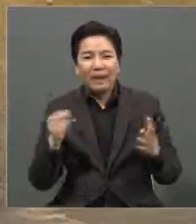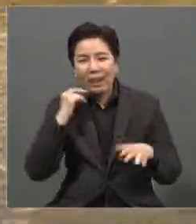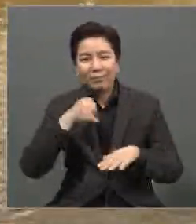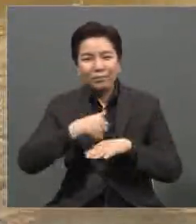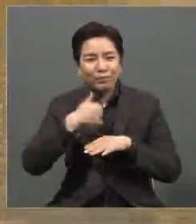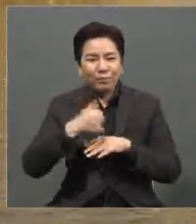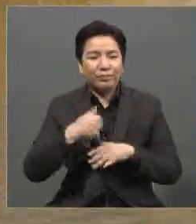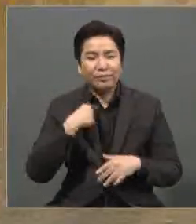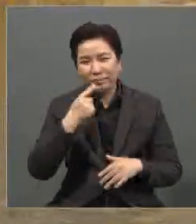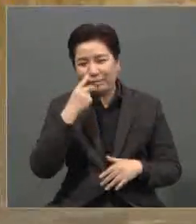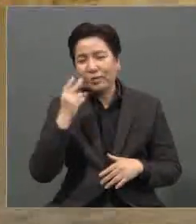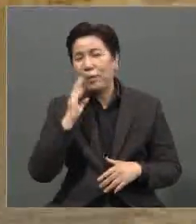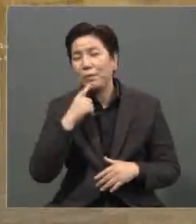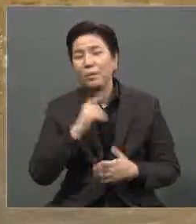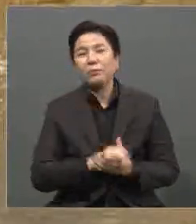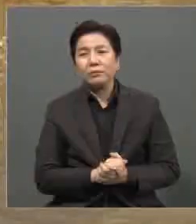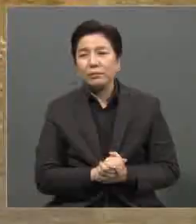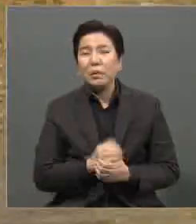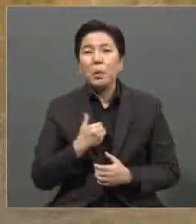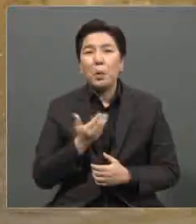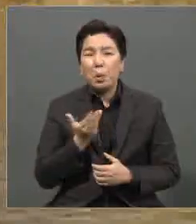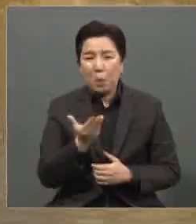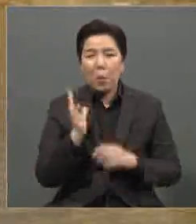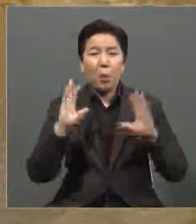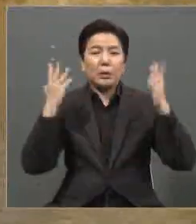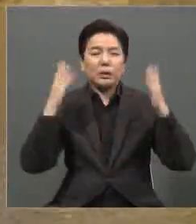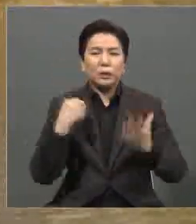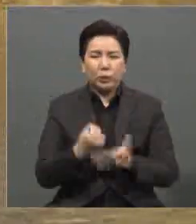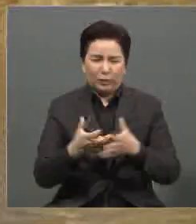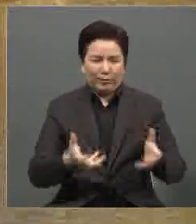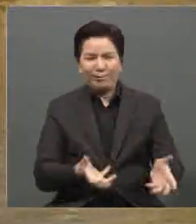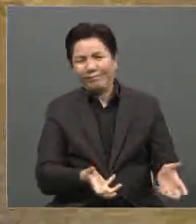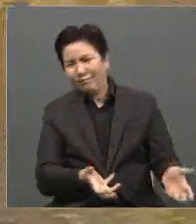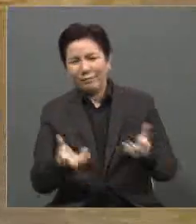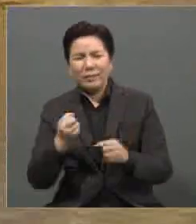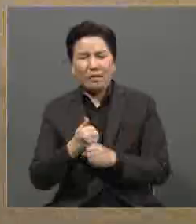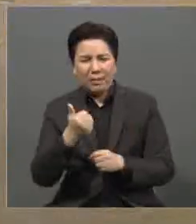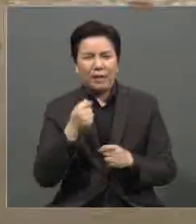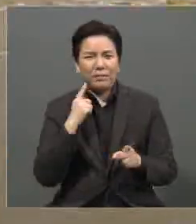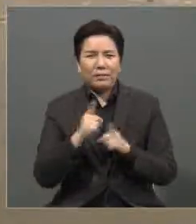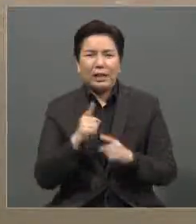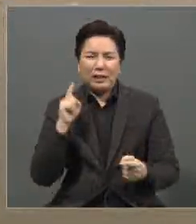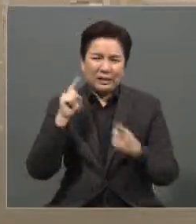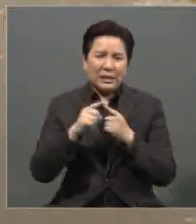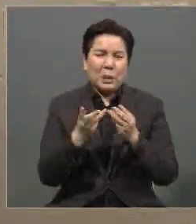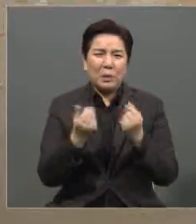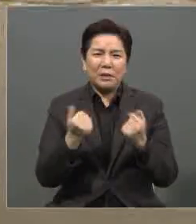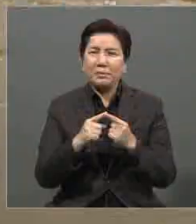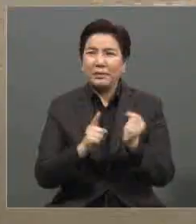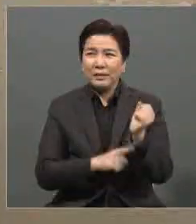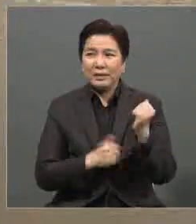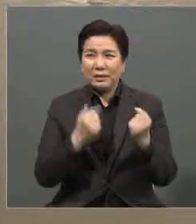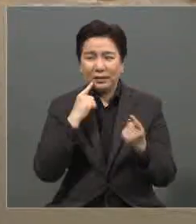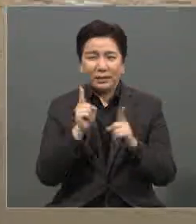ำเนี่ยนะคะบางคนก็บอกว่าขอเถอะกองเชียร์ช่วยยกตัวขึ้นจากเรือสักทีเถอะจะได้ถึงเส้นชัยสักทีส